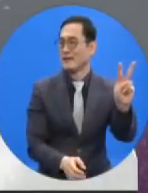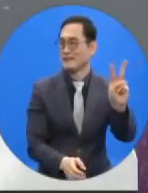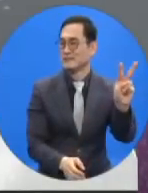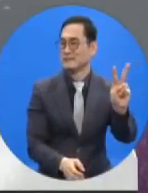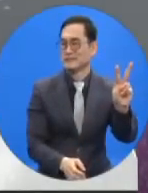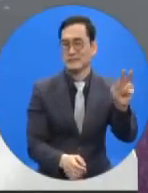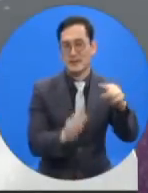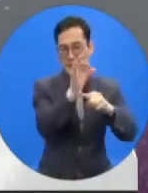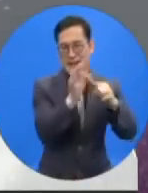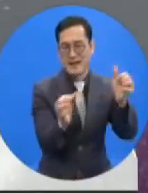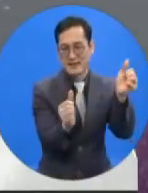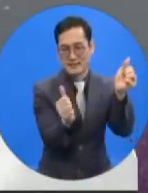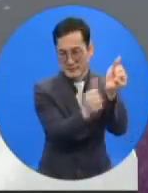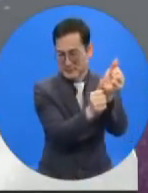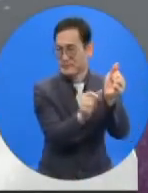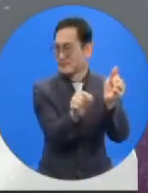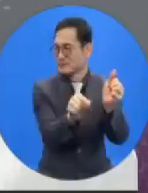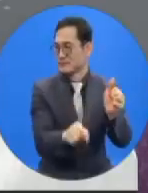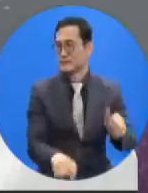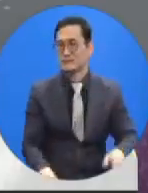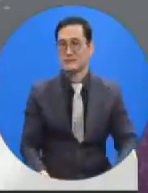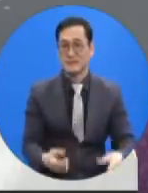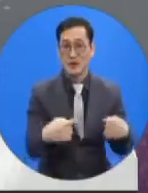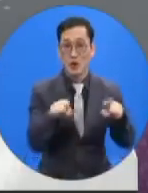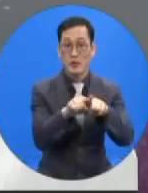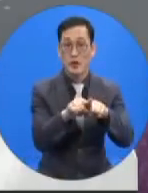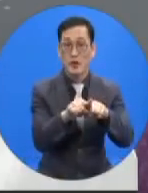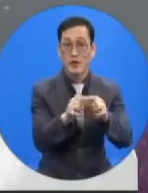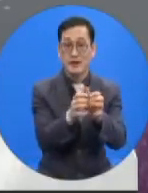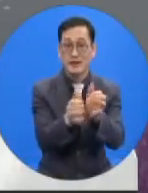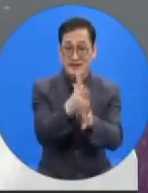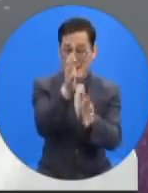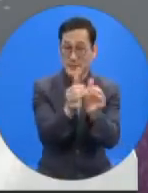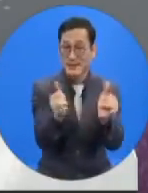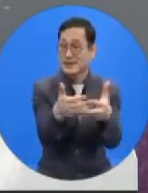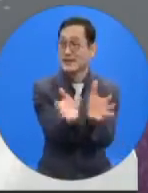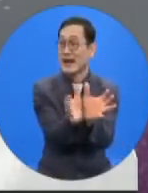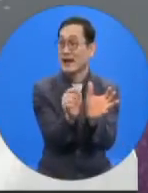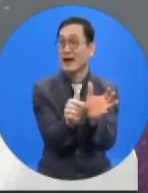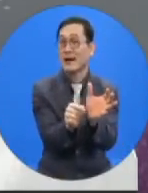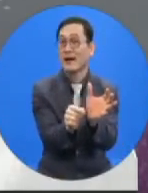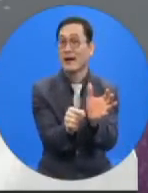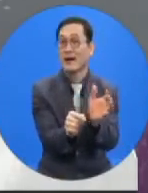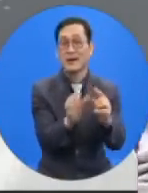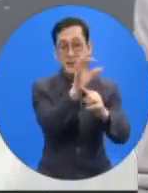더불어민주당의 비례연합정당은 더불어시민당인데요. 지금 저렇게